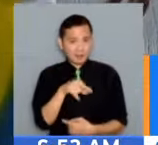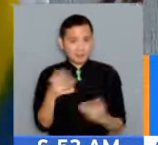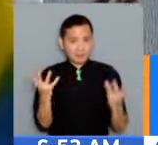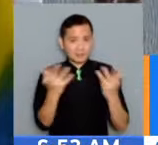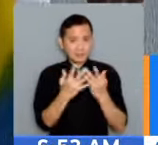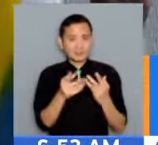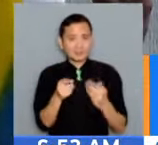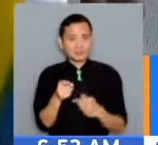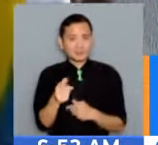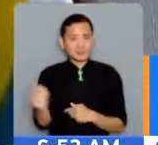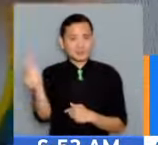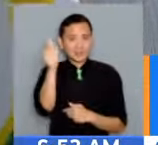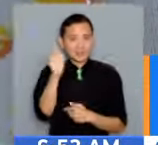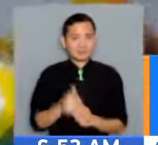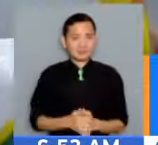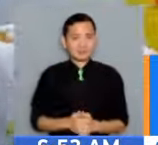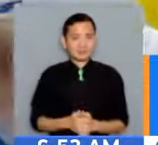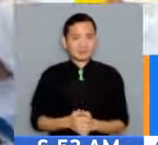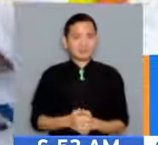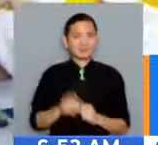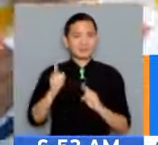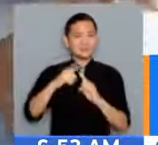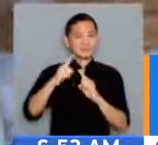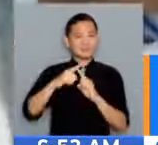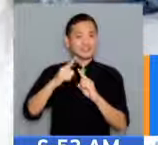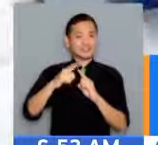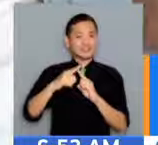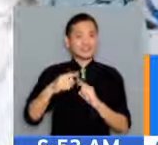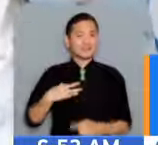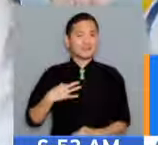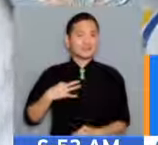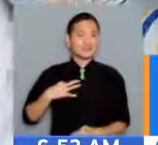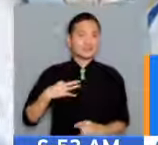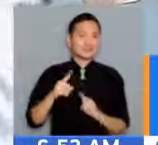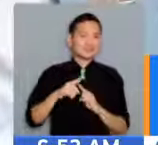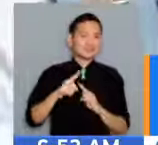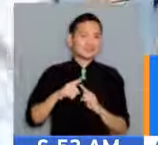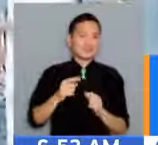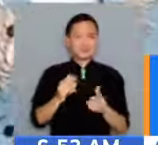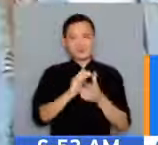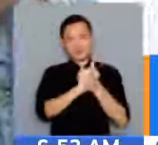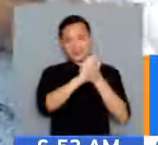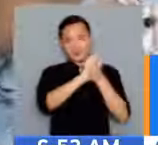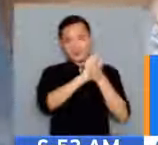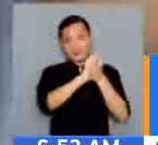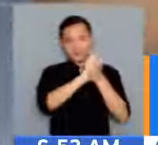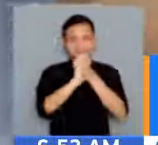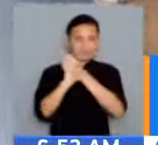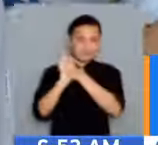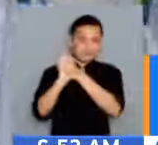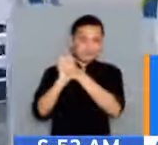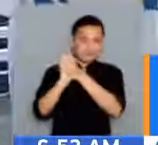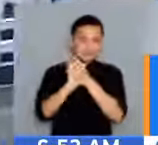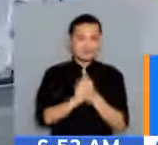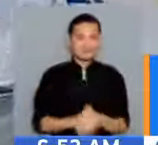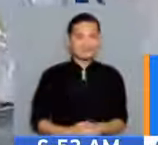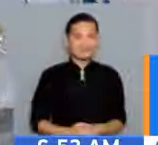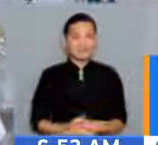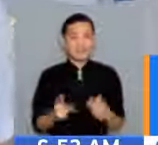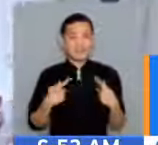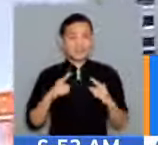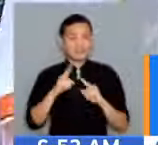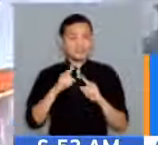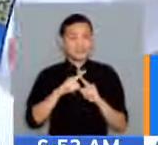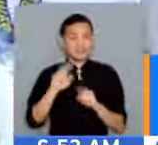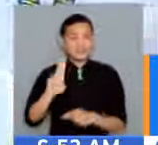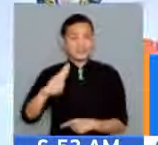Oh, t-shirt! Nakakuha ng t-shirt! Congratulations! Ayan, oh. Oh, may t-shirt ka na ng unang hirit. Oh, ito naman.